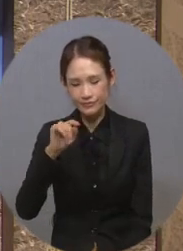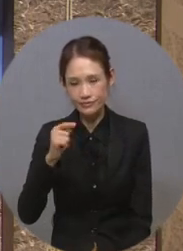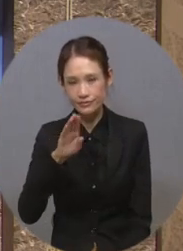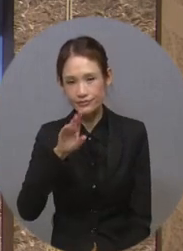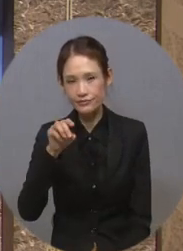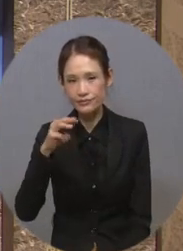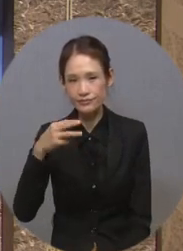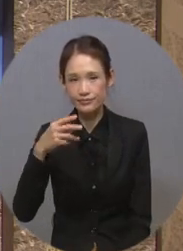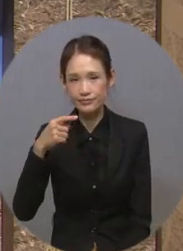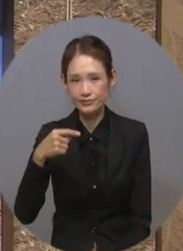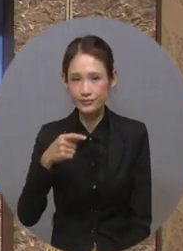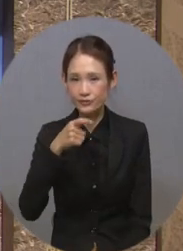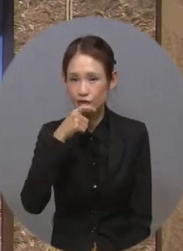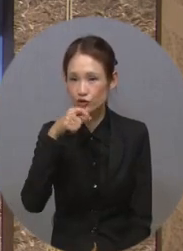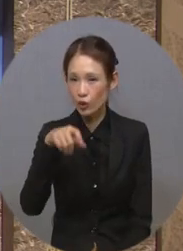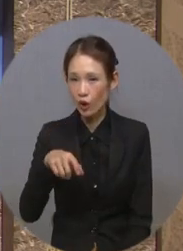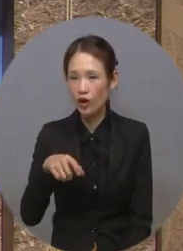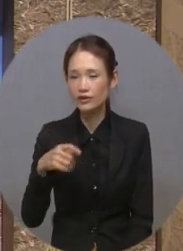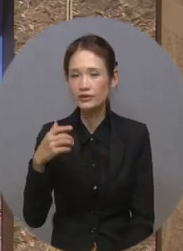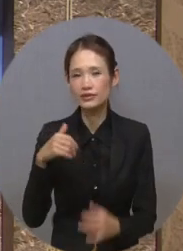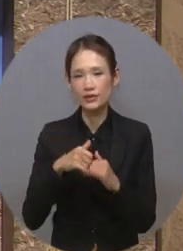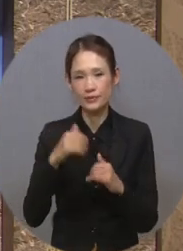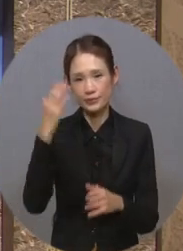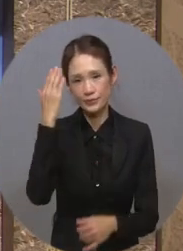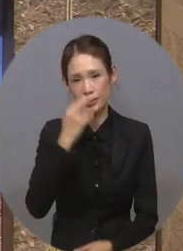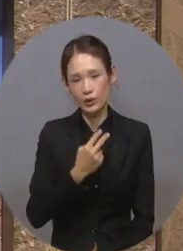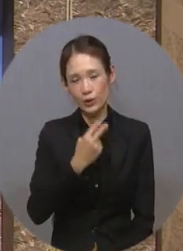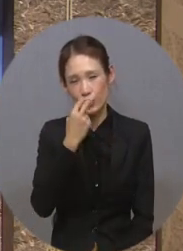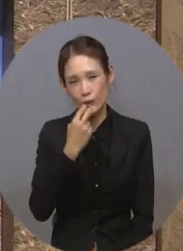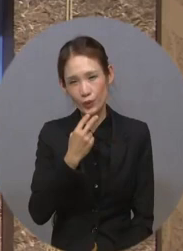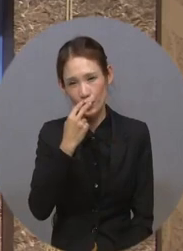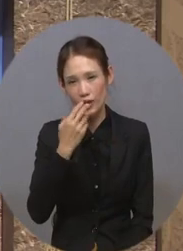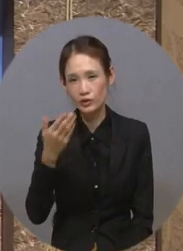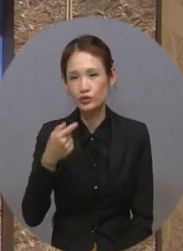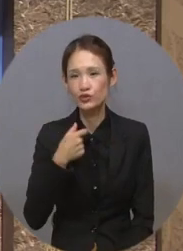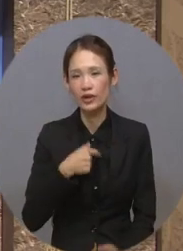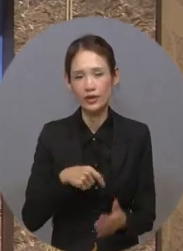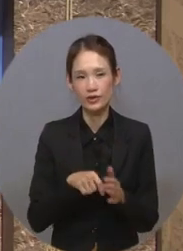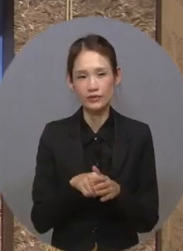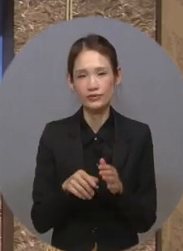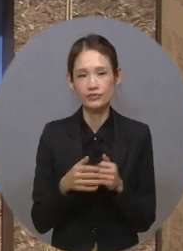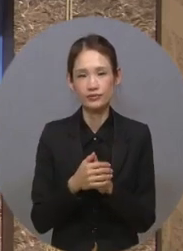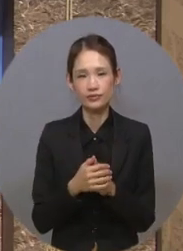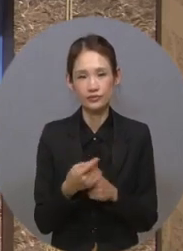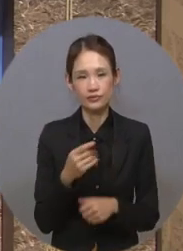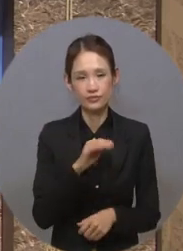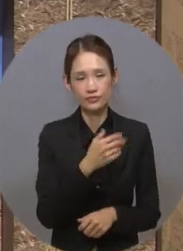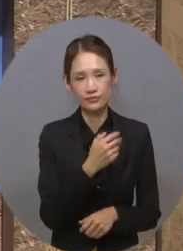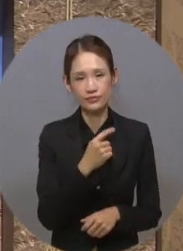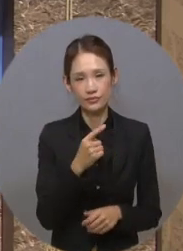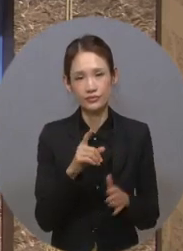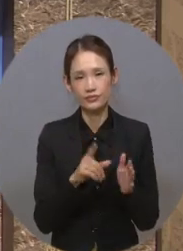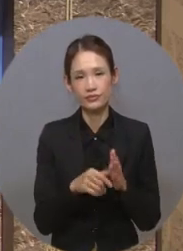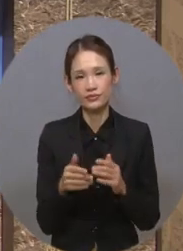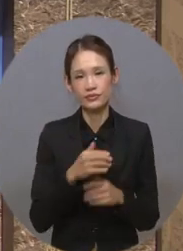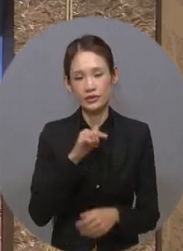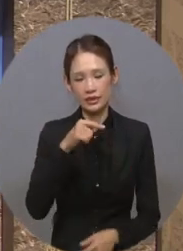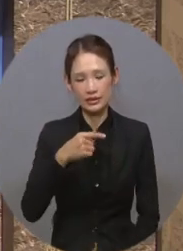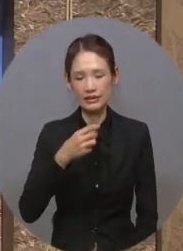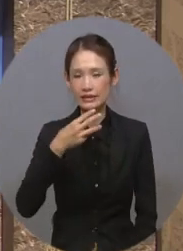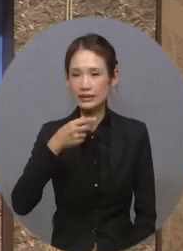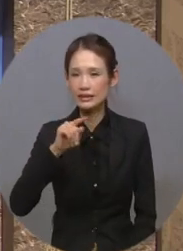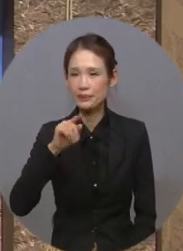그린벨트, 서울 이제 수도권 사람들 네. 맑은 공기를 마시게 하기 위해서 예. 71년도부터 이제 그린벨트 지정을